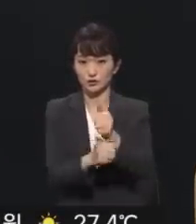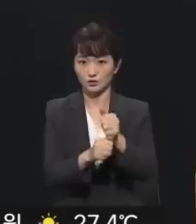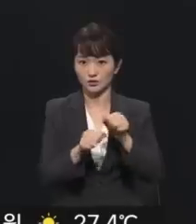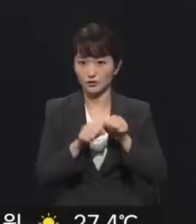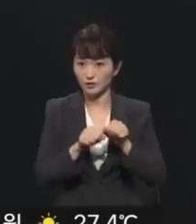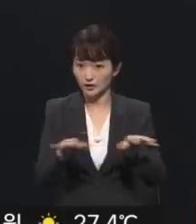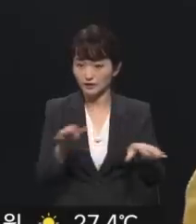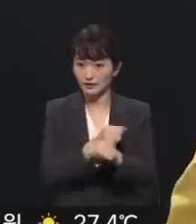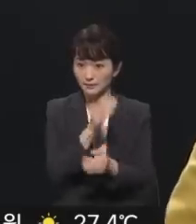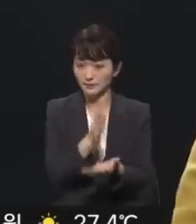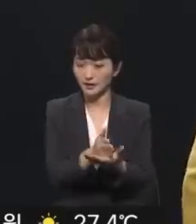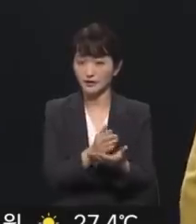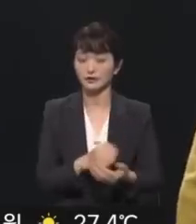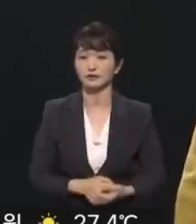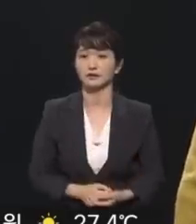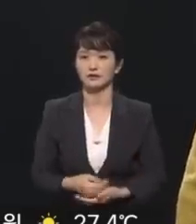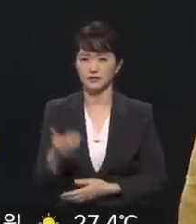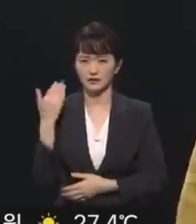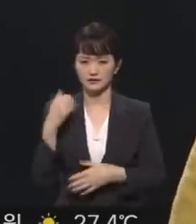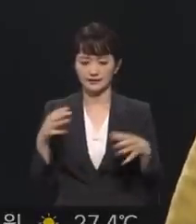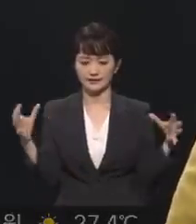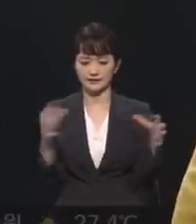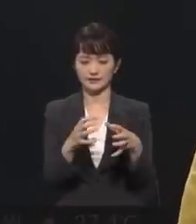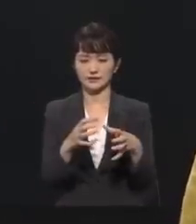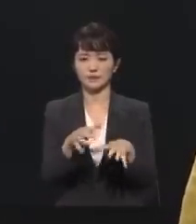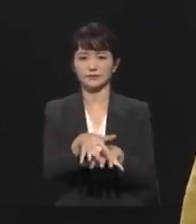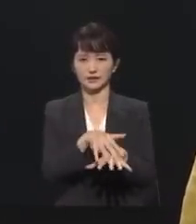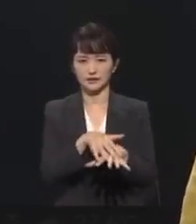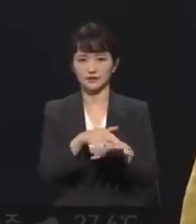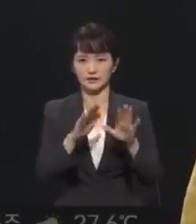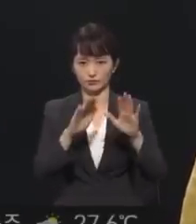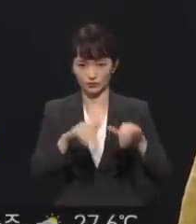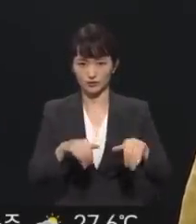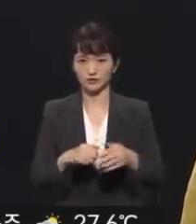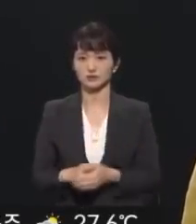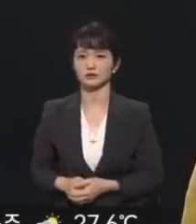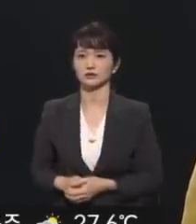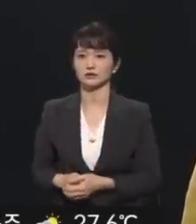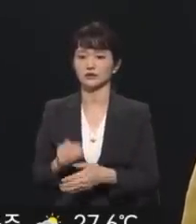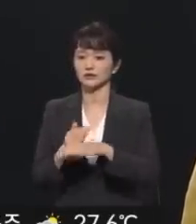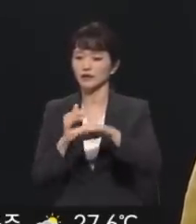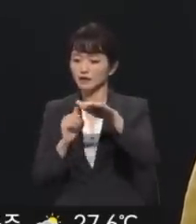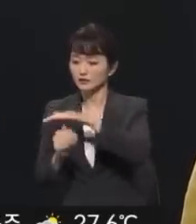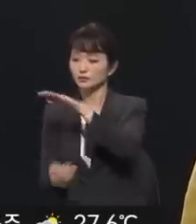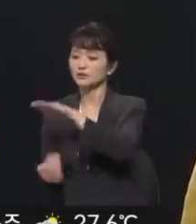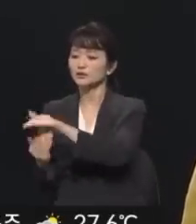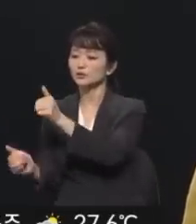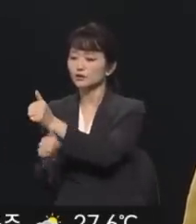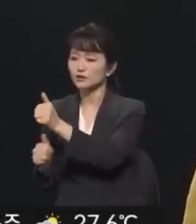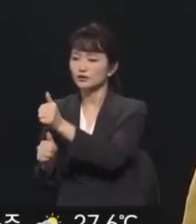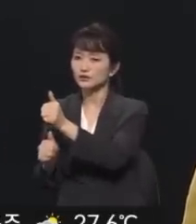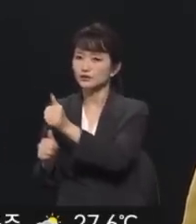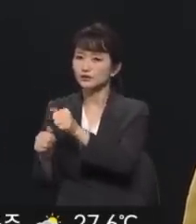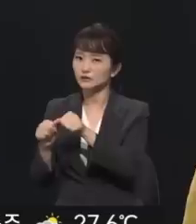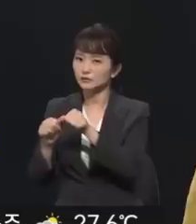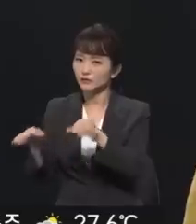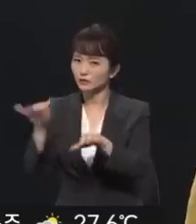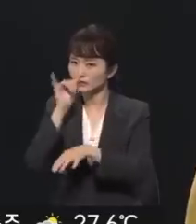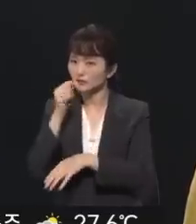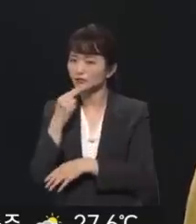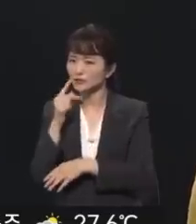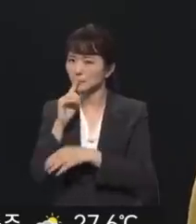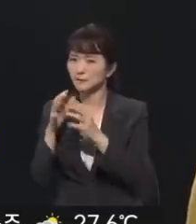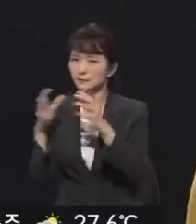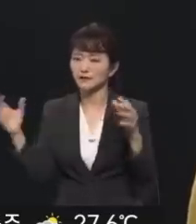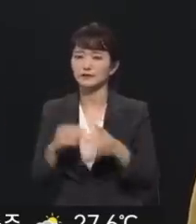집단 지도 체제들은 그렇게 서모너 졌는데 단위를 지도 채서 그것이 가능한지에 대해서 논란이 있던 당시의 뭐 변 진원을